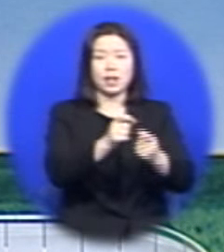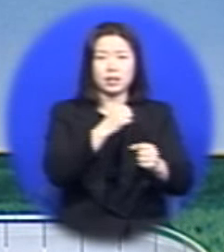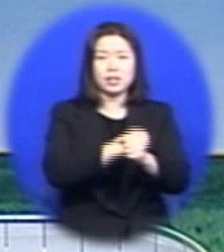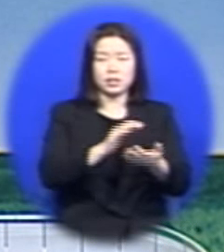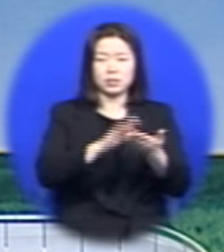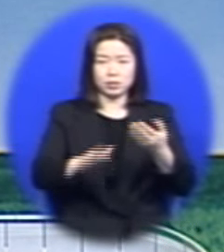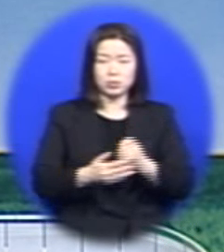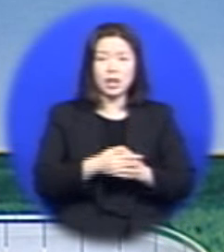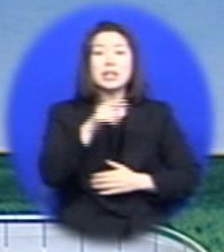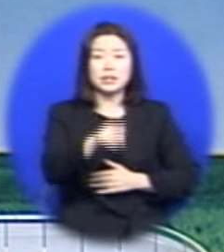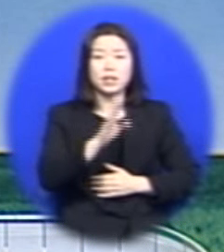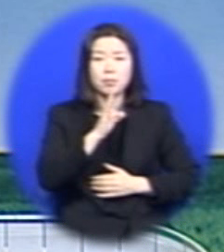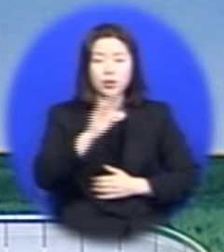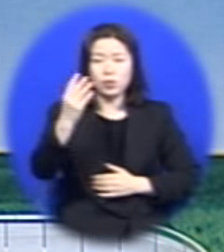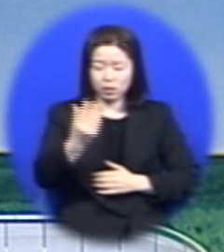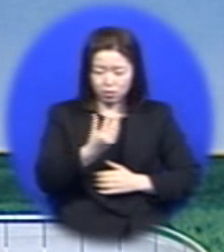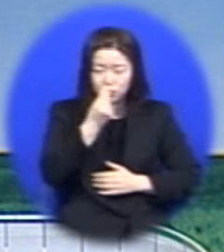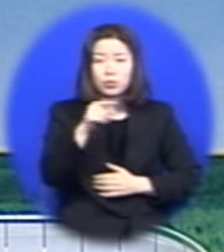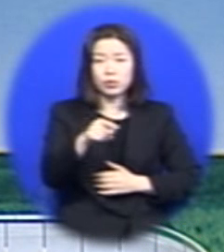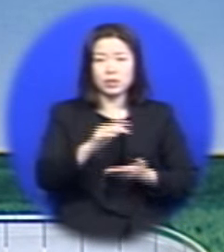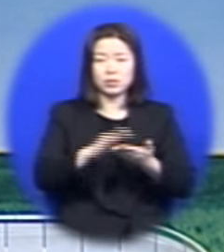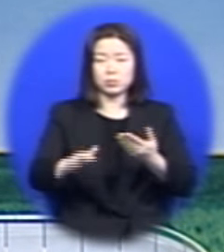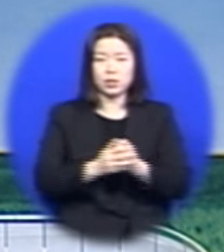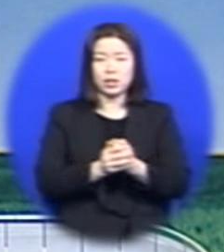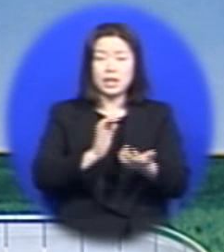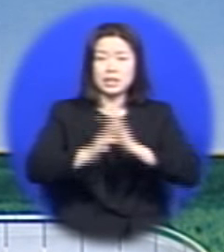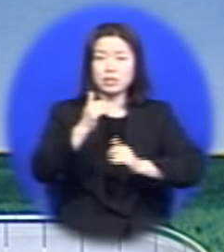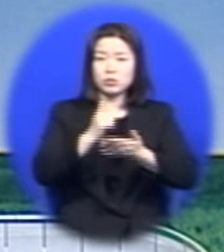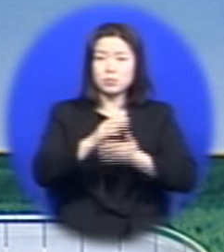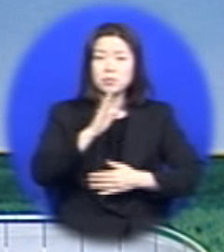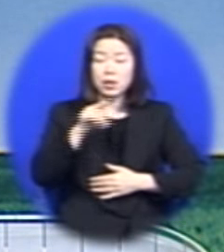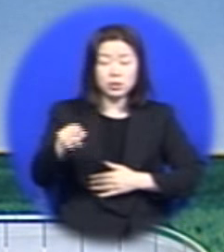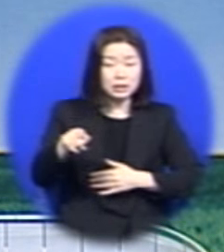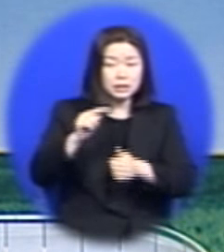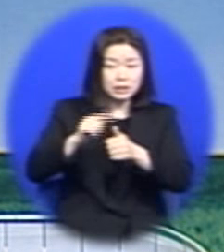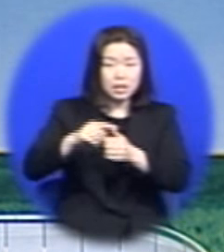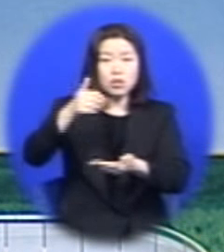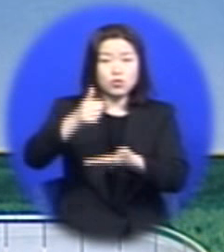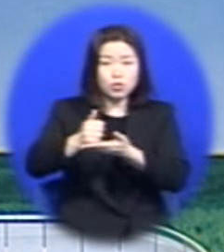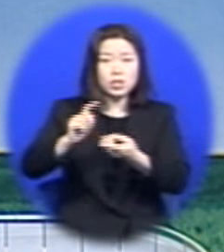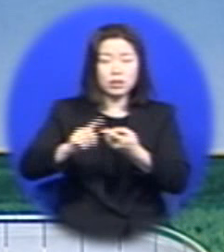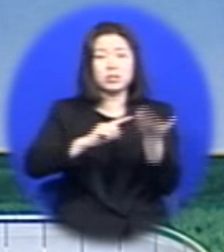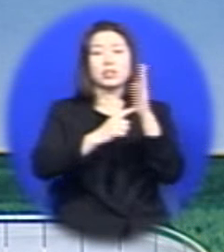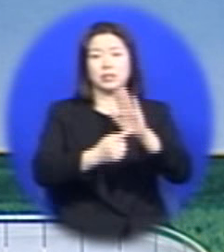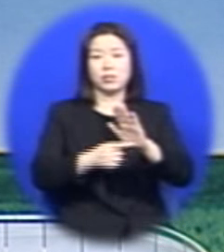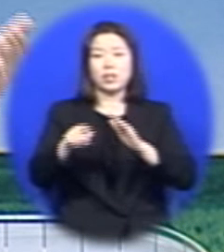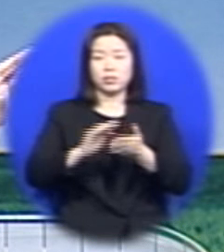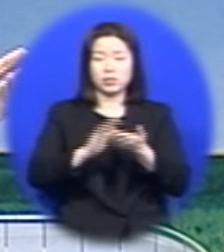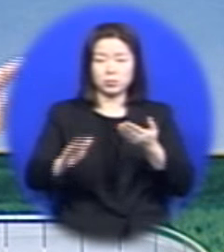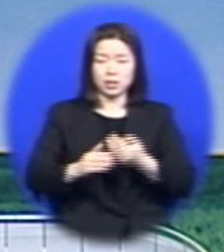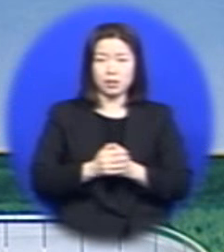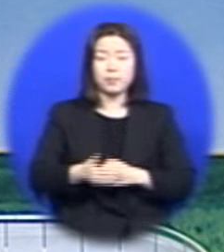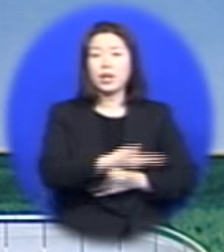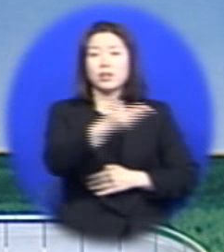거룩한 것입니다. 예수님이 그의 주인이시라는 것을 드러내는 거죠. 여러분에게는 그런